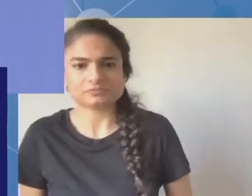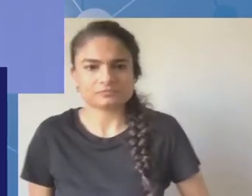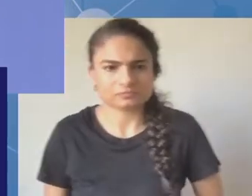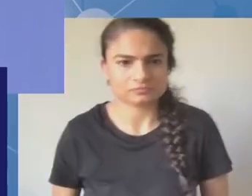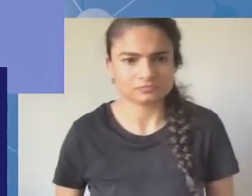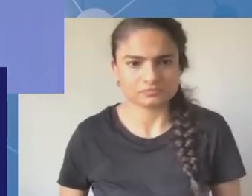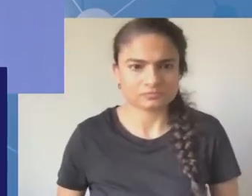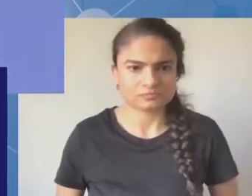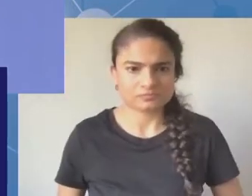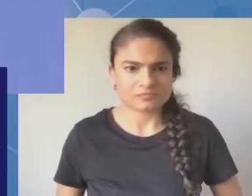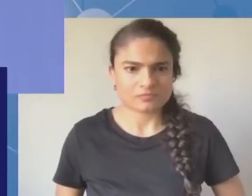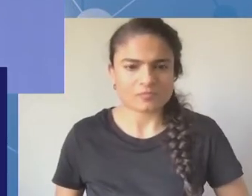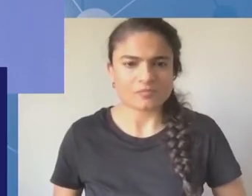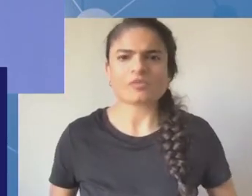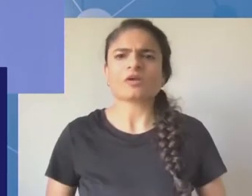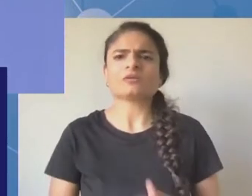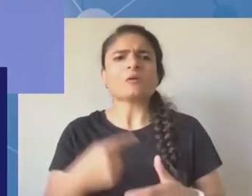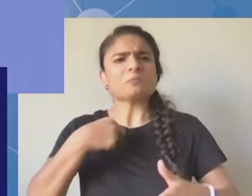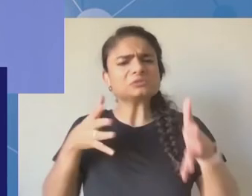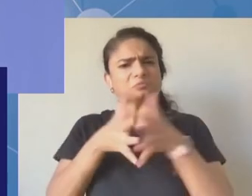اليمنى رئيسة